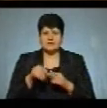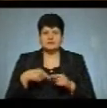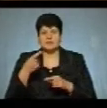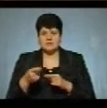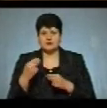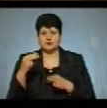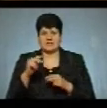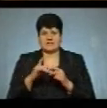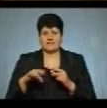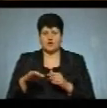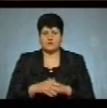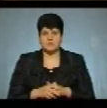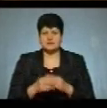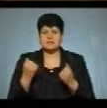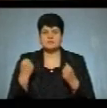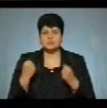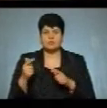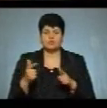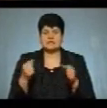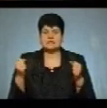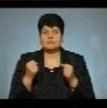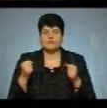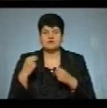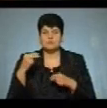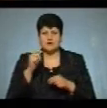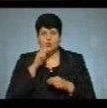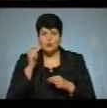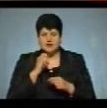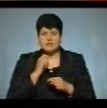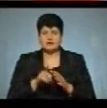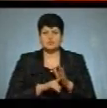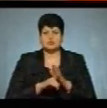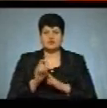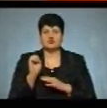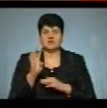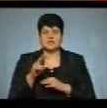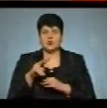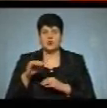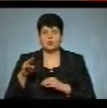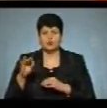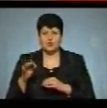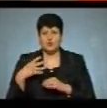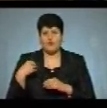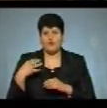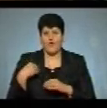Європи. Зараз спортсмен готується до зимового чемпіонату України, який стартує 14 лютого у Львові.